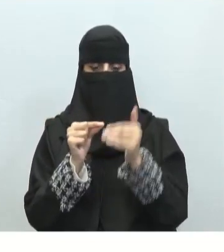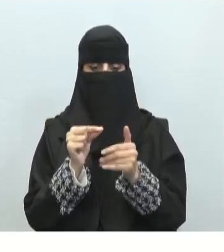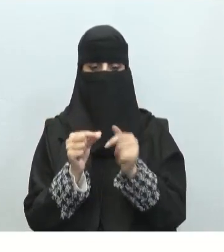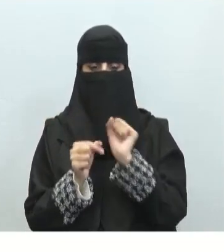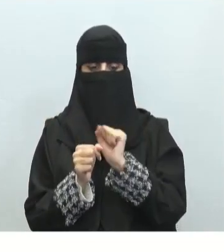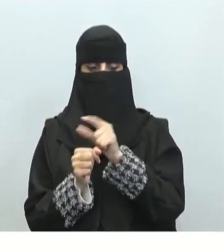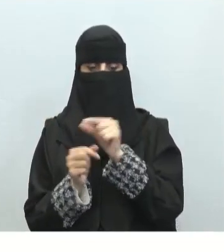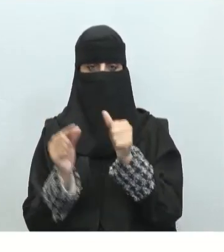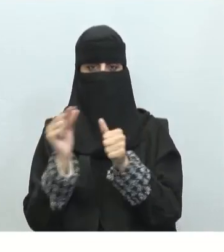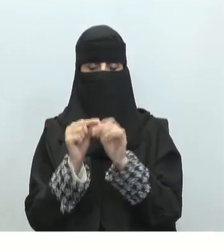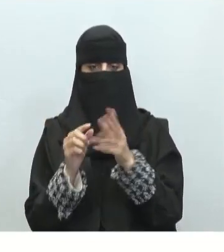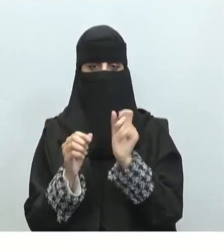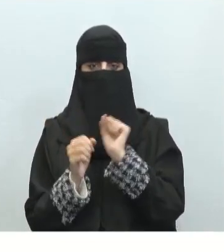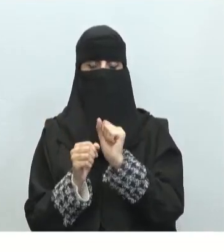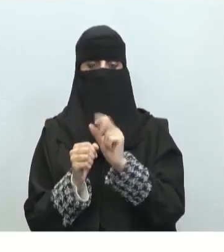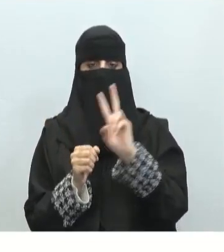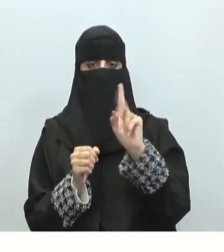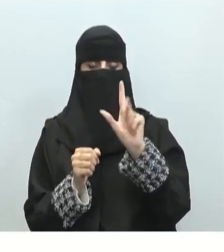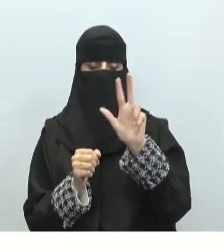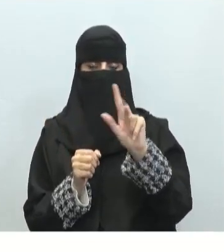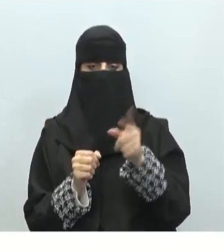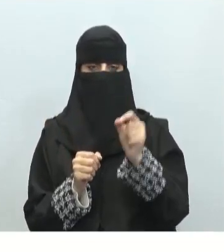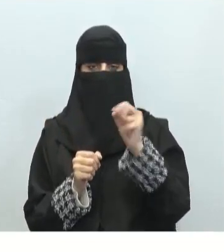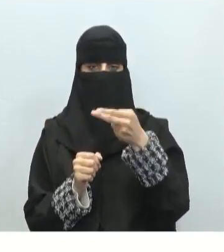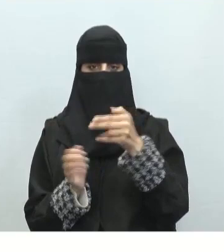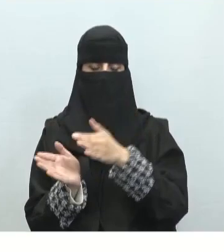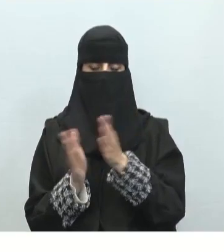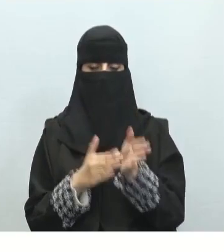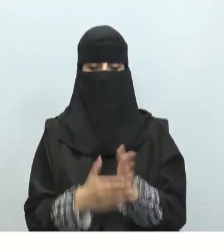على ما تدل حركه الضمه تدل على